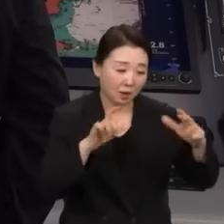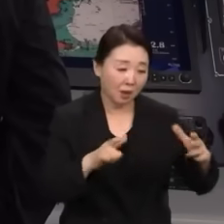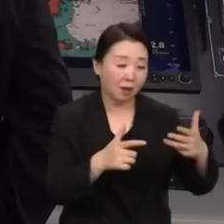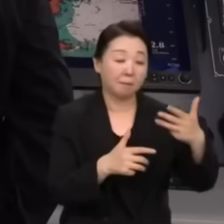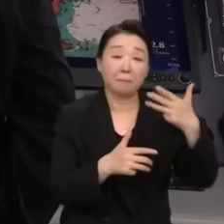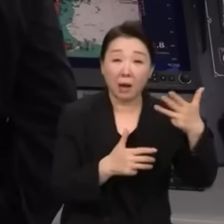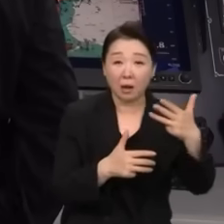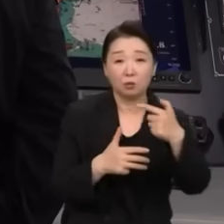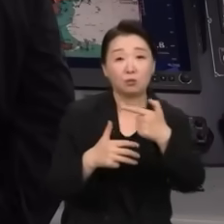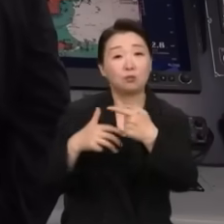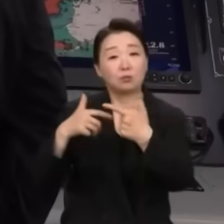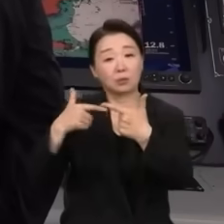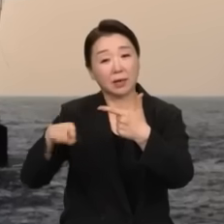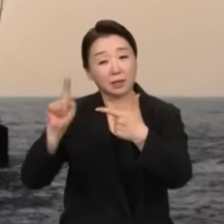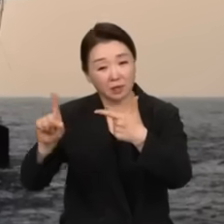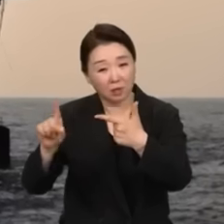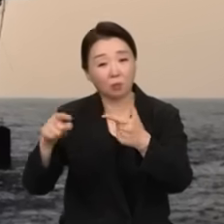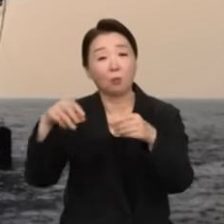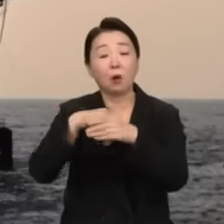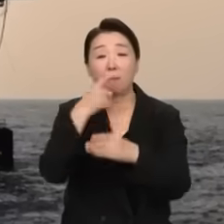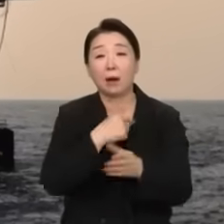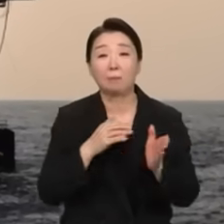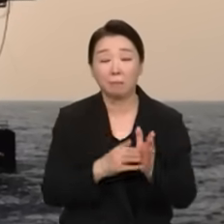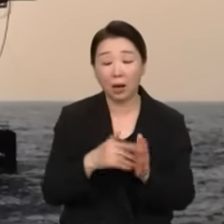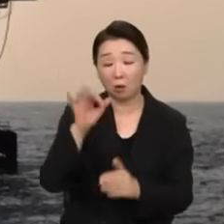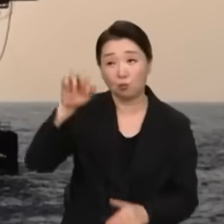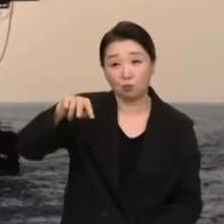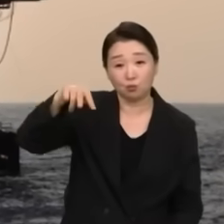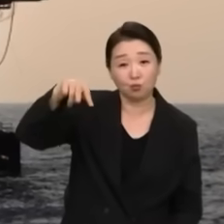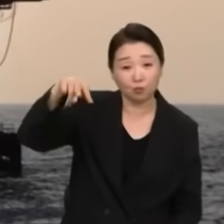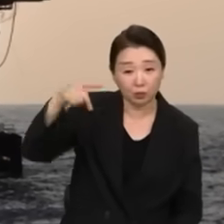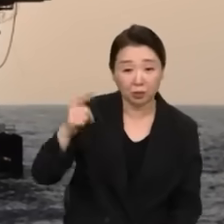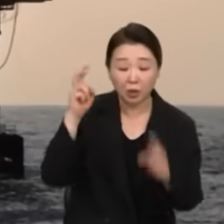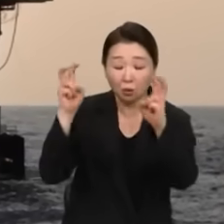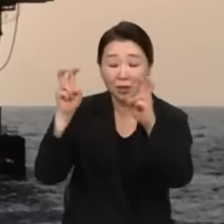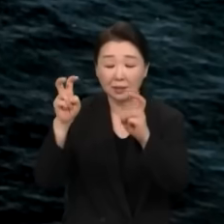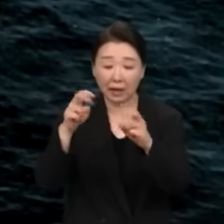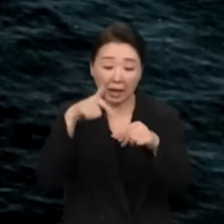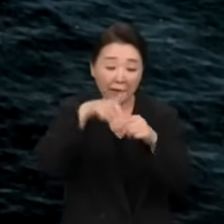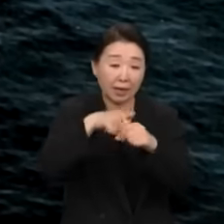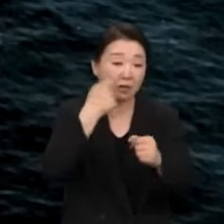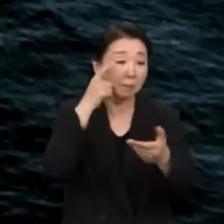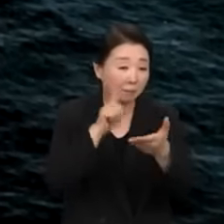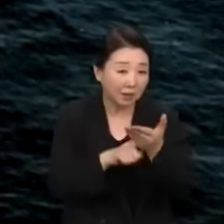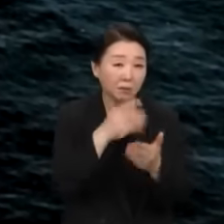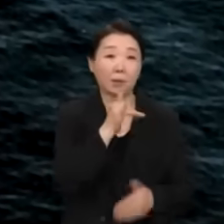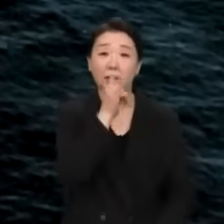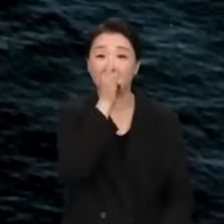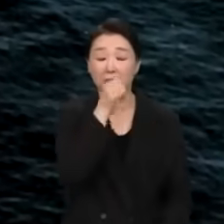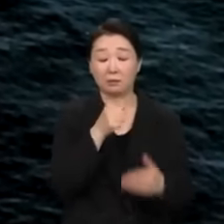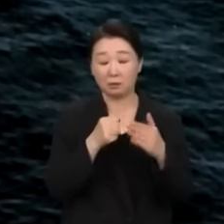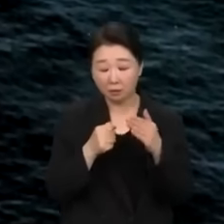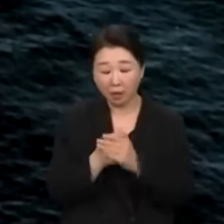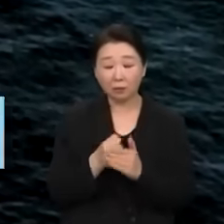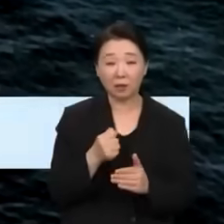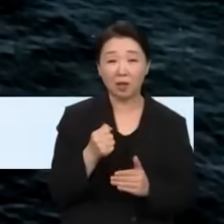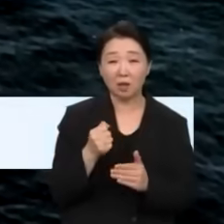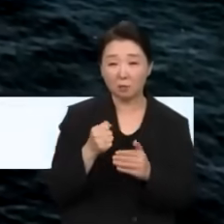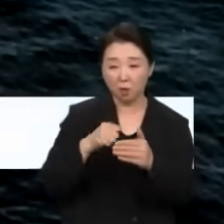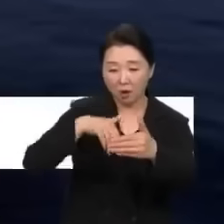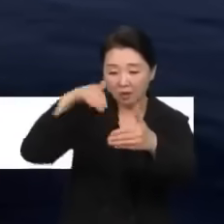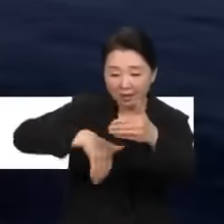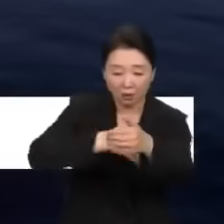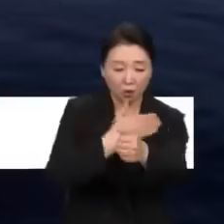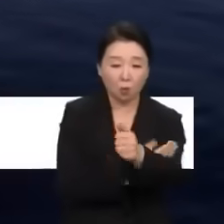북부도 해당됩니다 우드 사이드는 한때 이곳에서 대규모 가스전 발견 가능성을 보고 조광권 50%